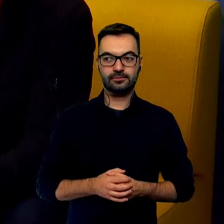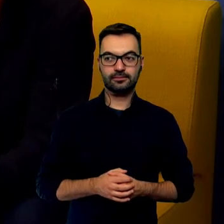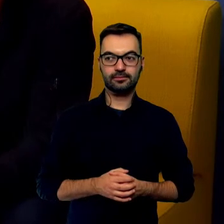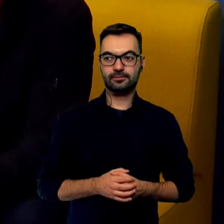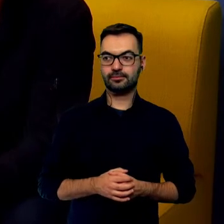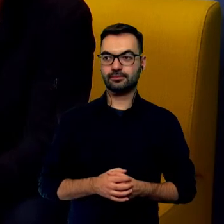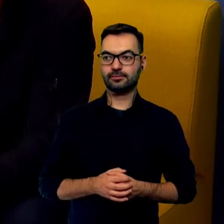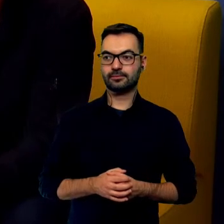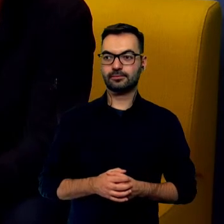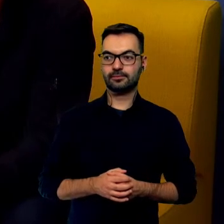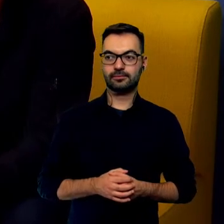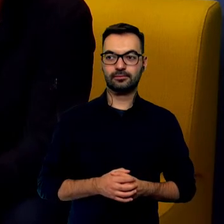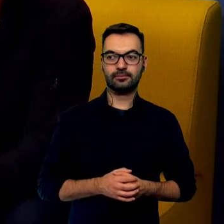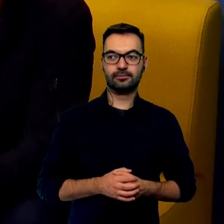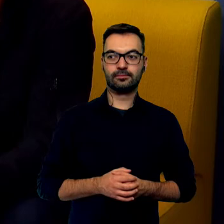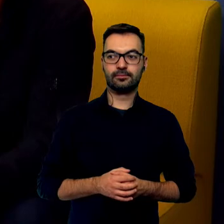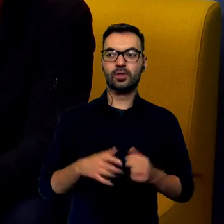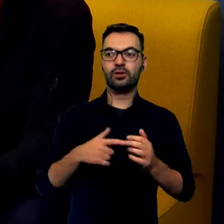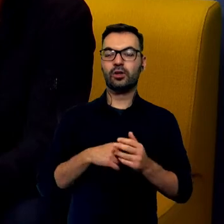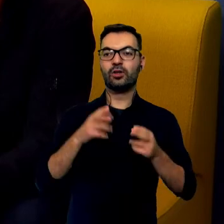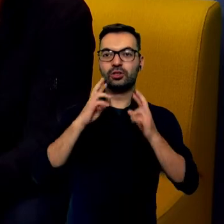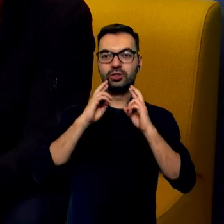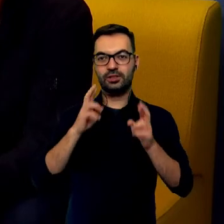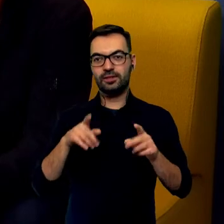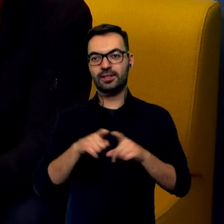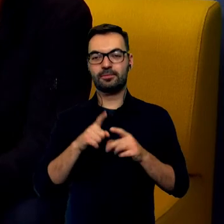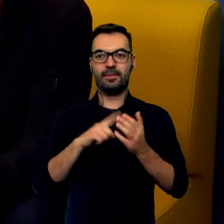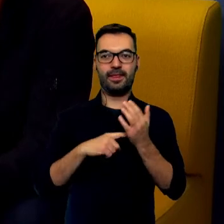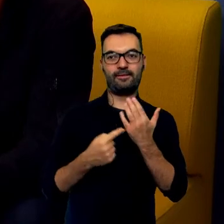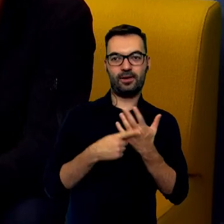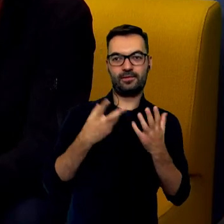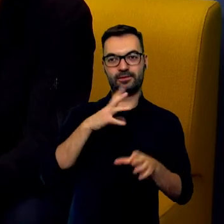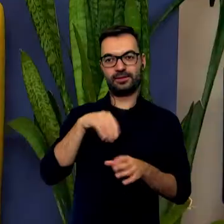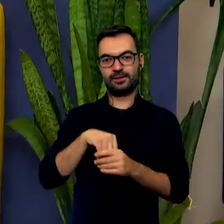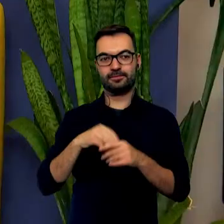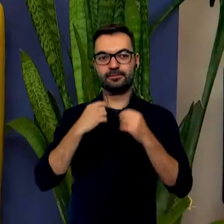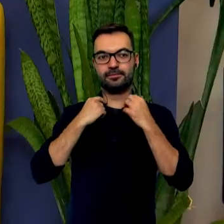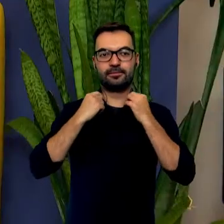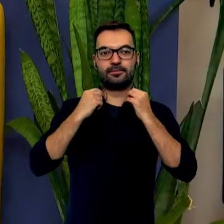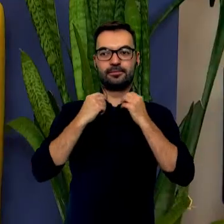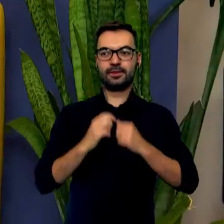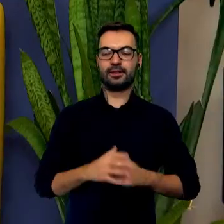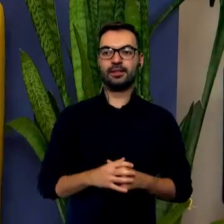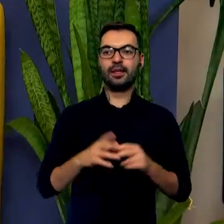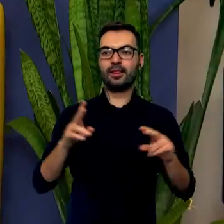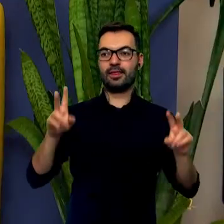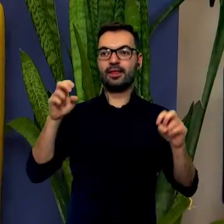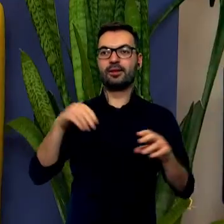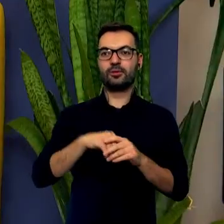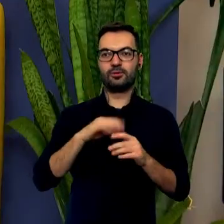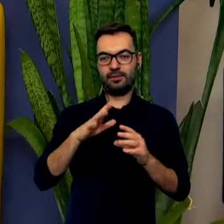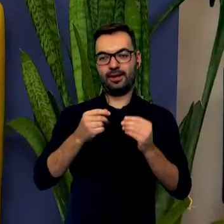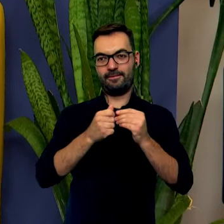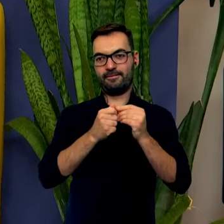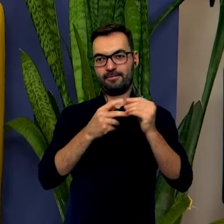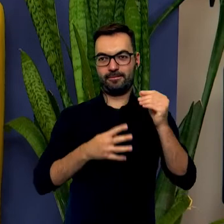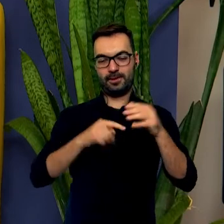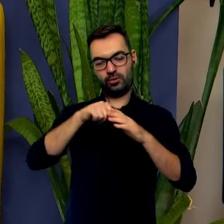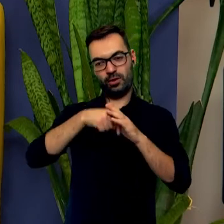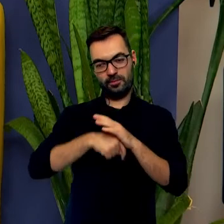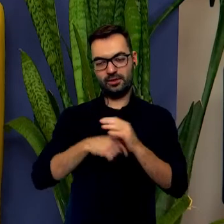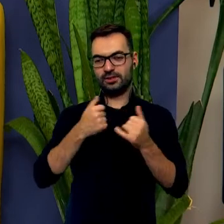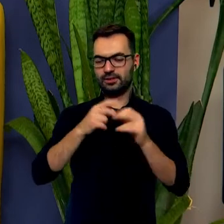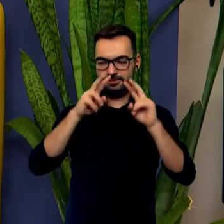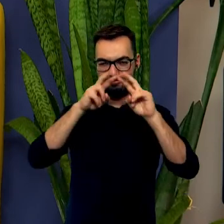i rzeczywistość, i jednocześnie jakaś taka przenośnia tej książki. Tak, no bo to jest rzeczywiście tytuł, który ma w sobie różne warstwy i jak ktoś